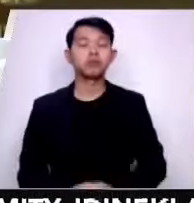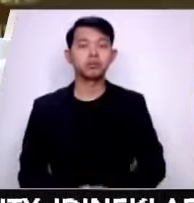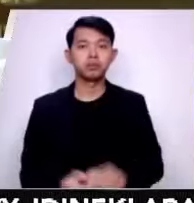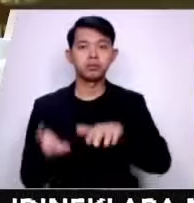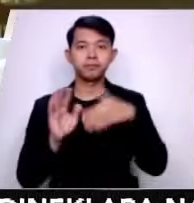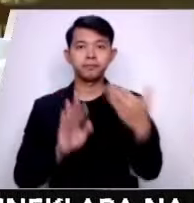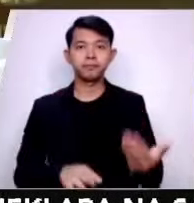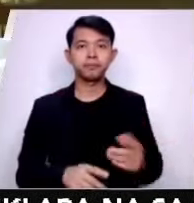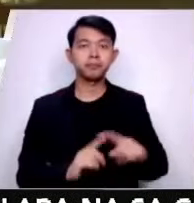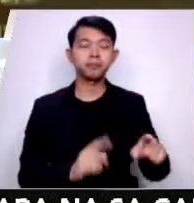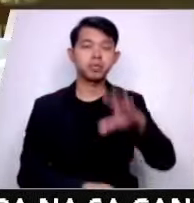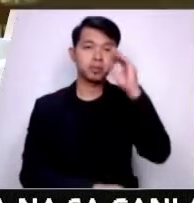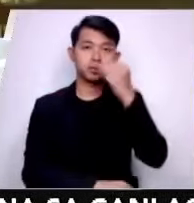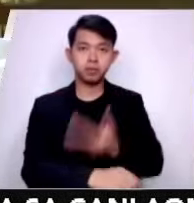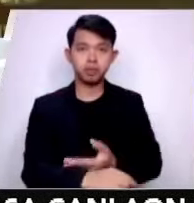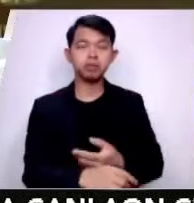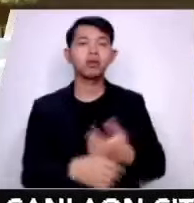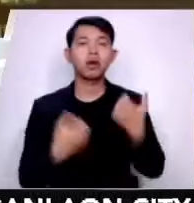po natin siya ng